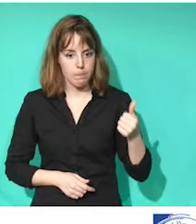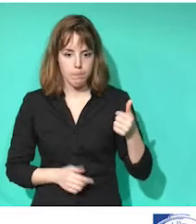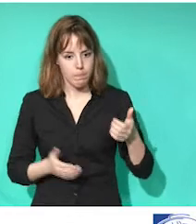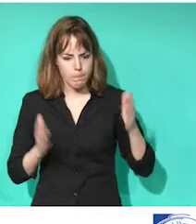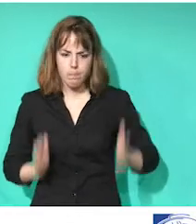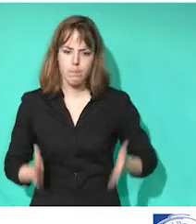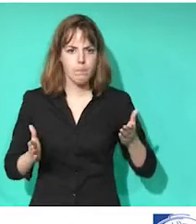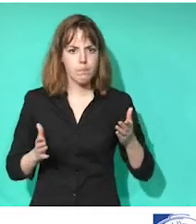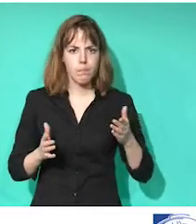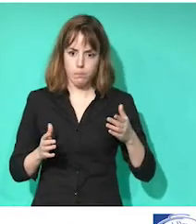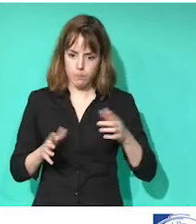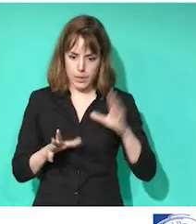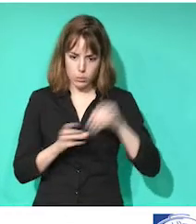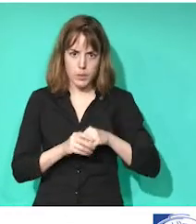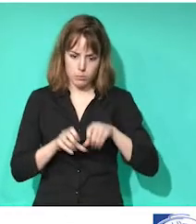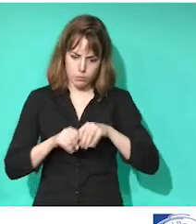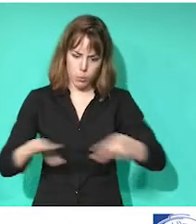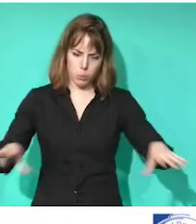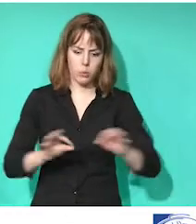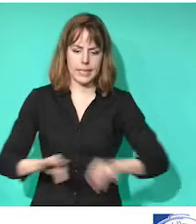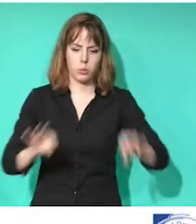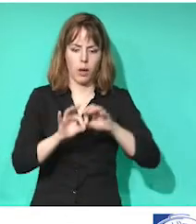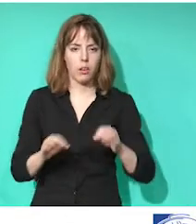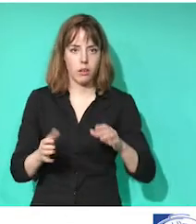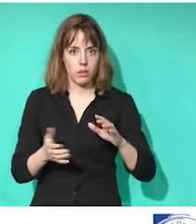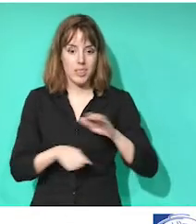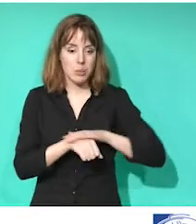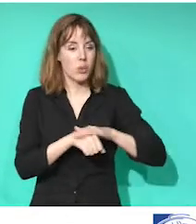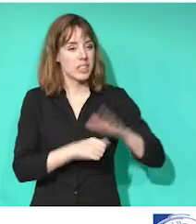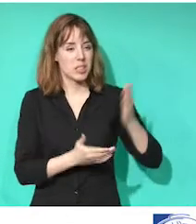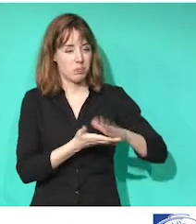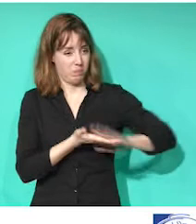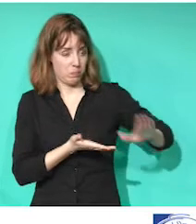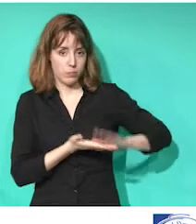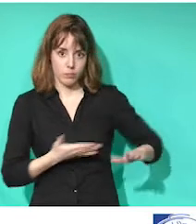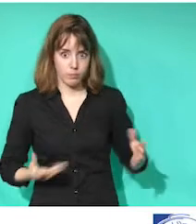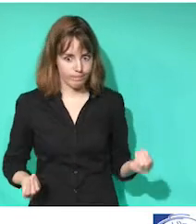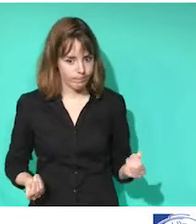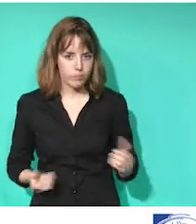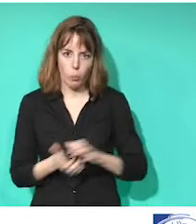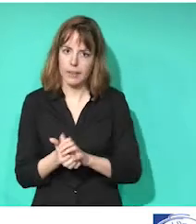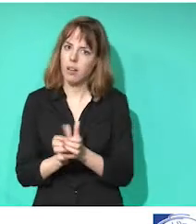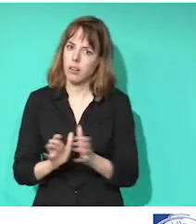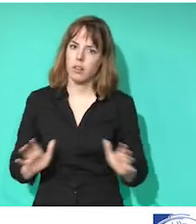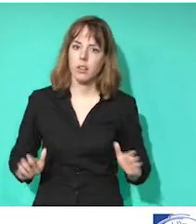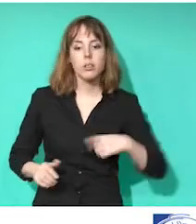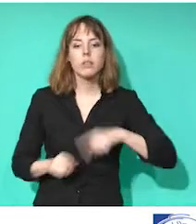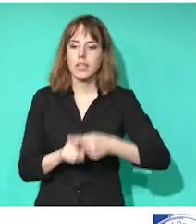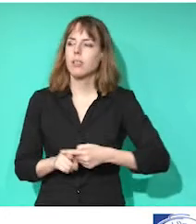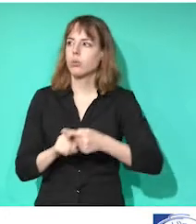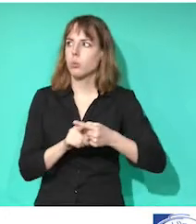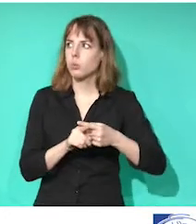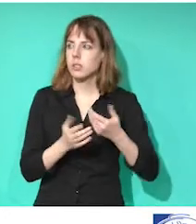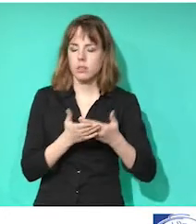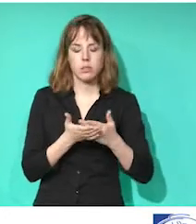des territoires. Et sans cette volonté politique-là, aujourd'hui, voilà, je pense que dans l'ensemble des fédérations, on a aussi ce projet-là et